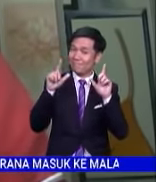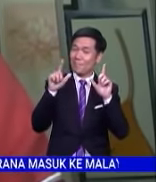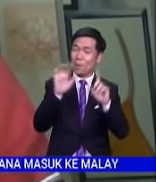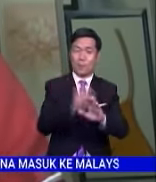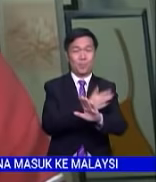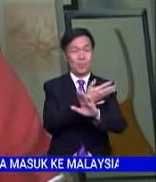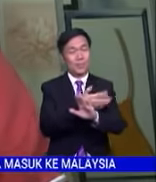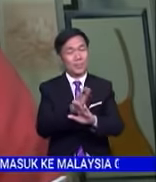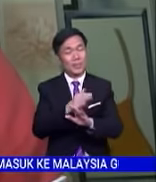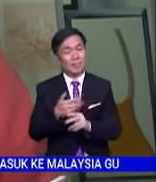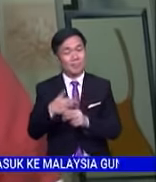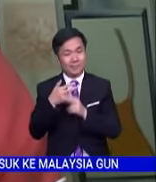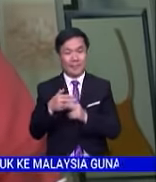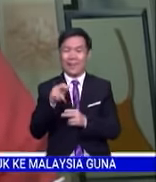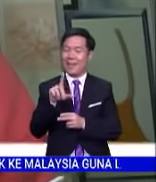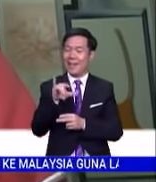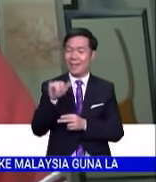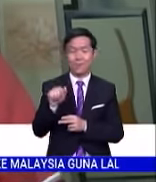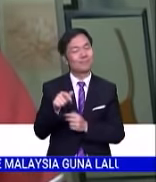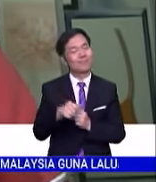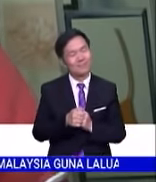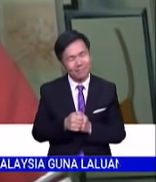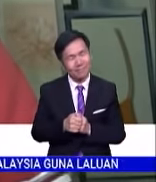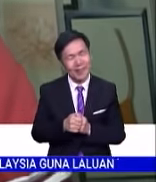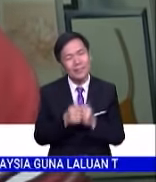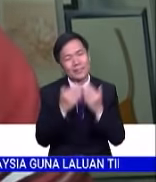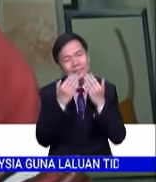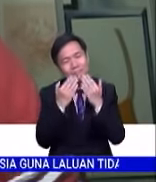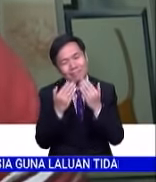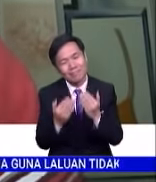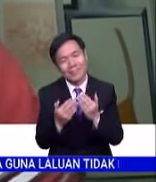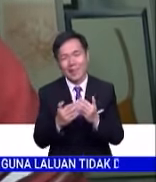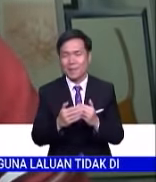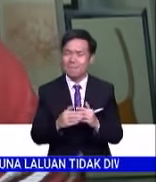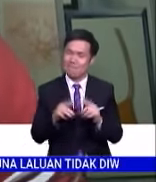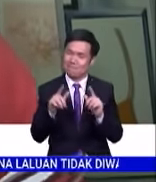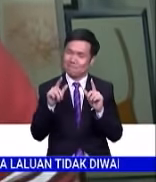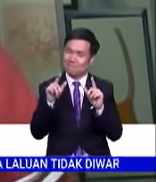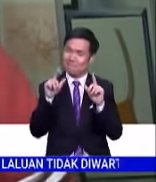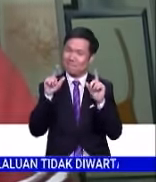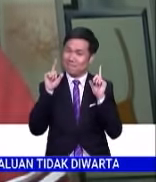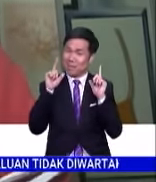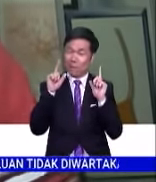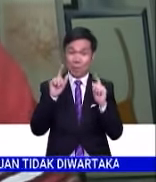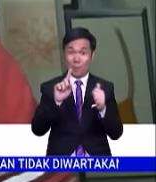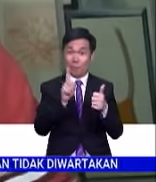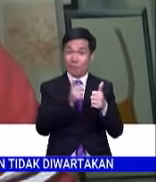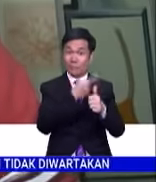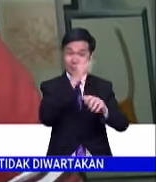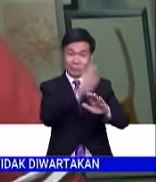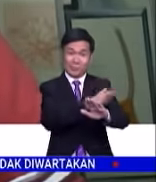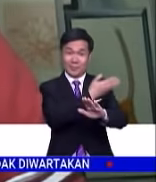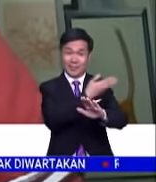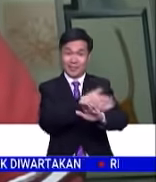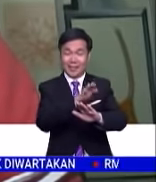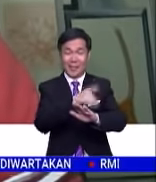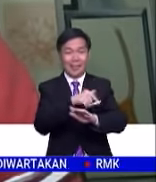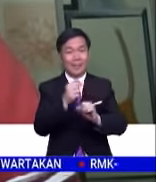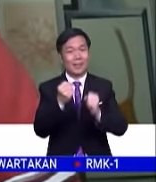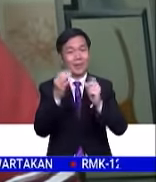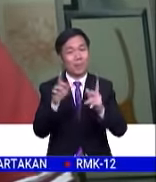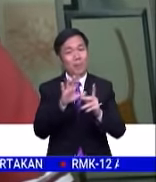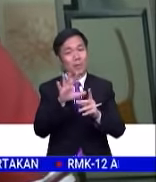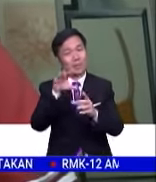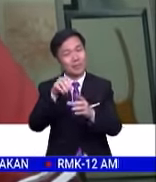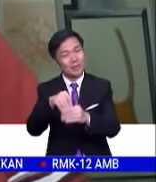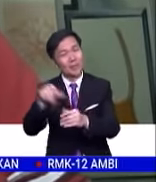Lia memang sangat happy and berbanggalah sebab lagu ataupun single pertama ni jadi OST drama,